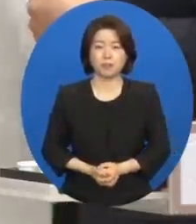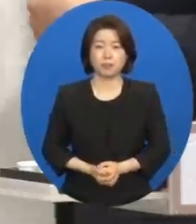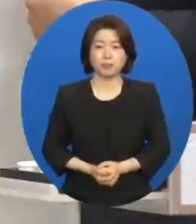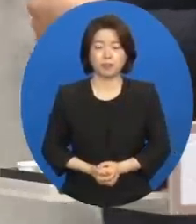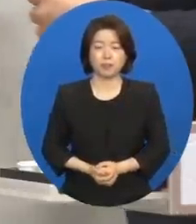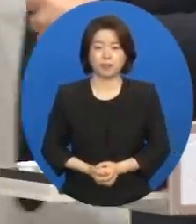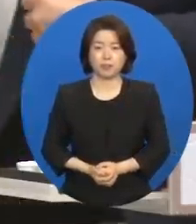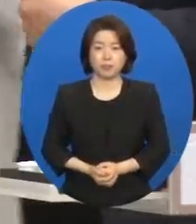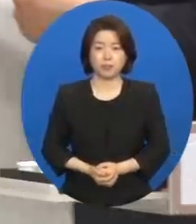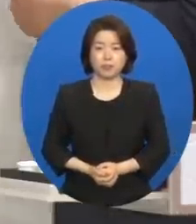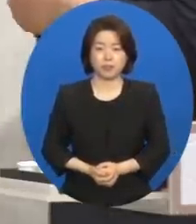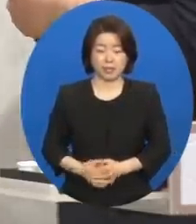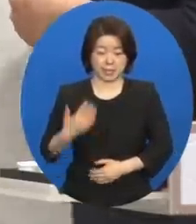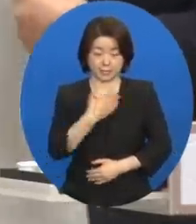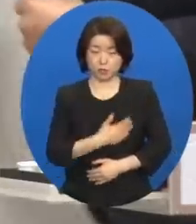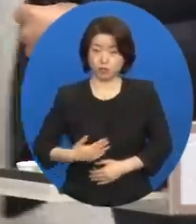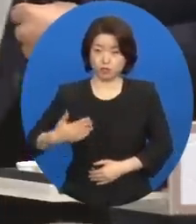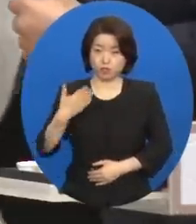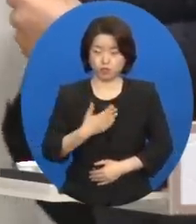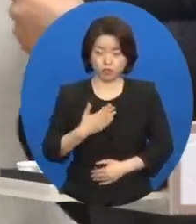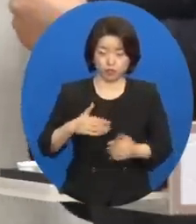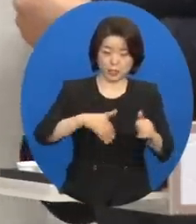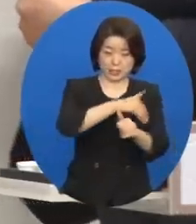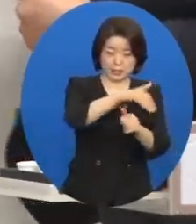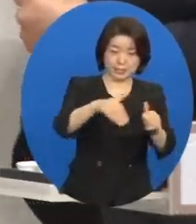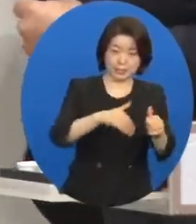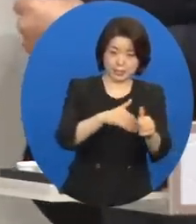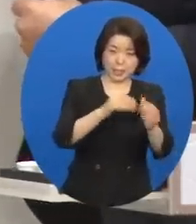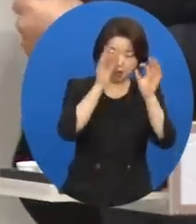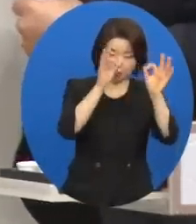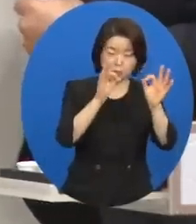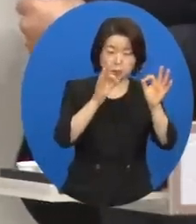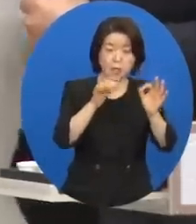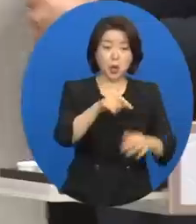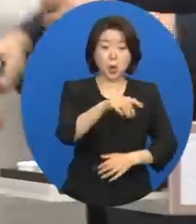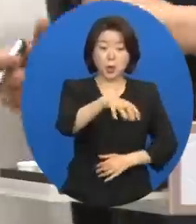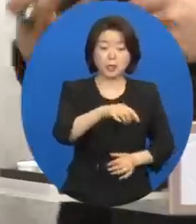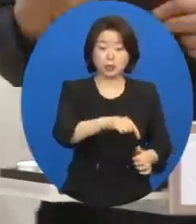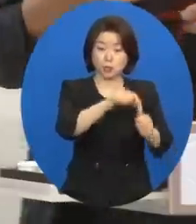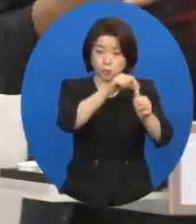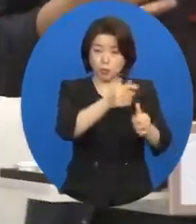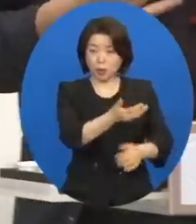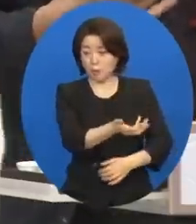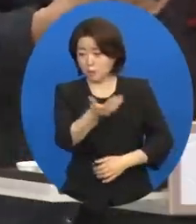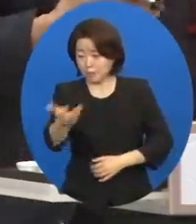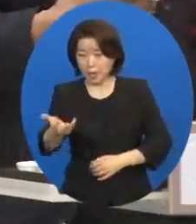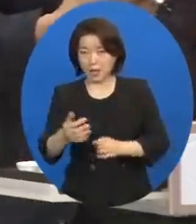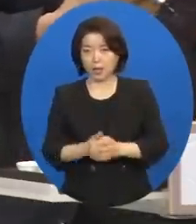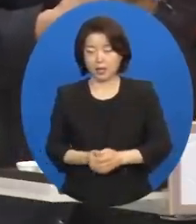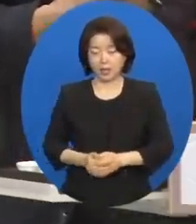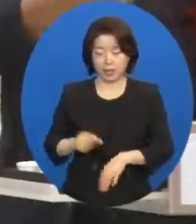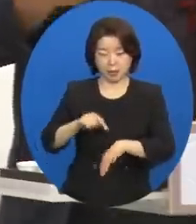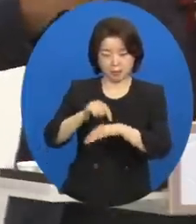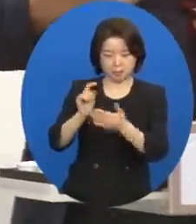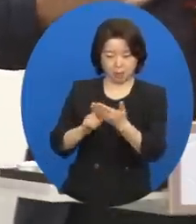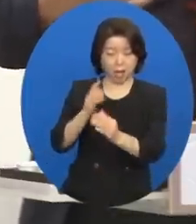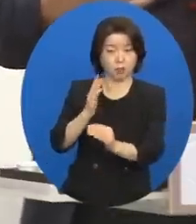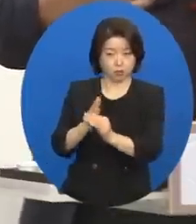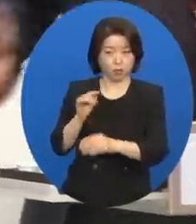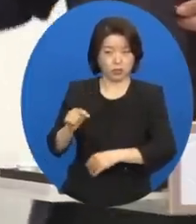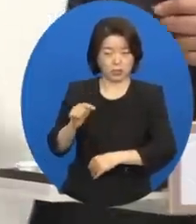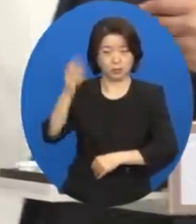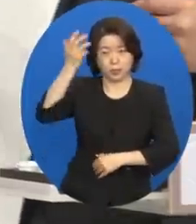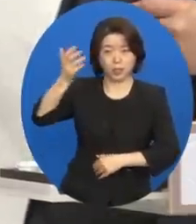이들이 육체적으로 상황적으로 거기에서 구원을 받았는데 그들의 마음 내면 중심, 그